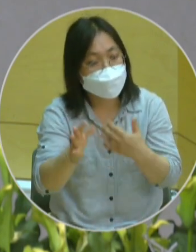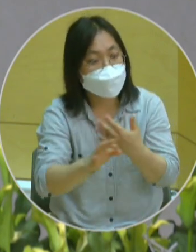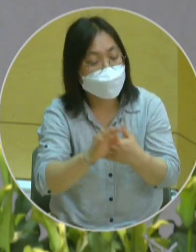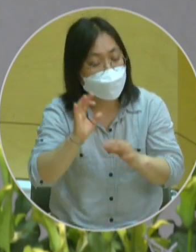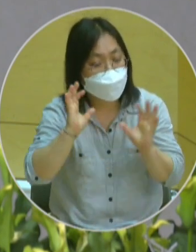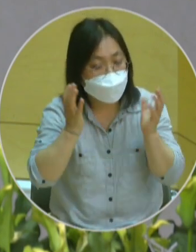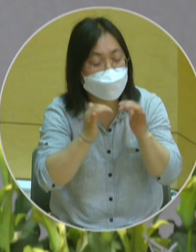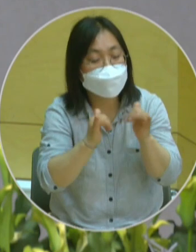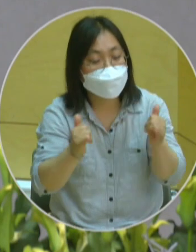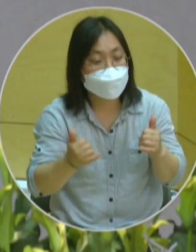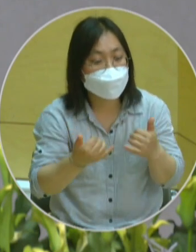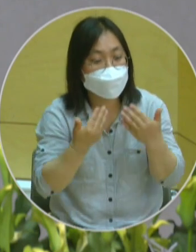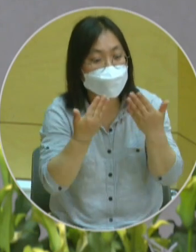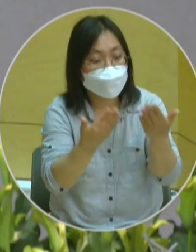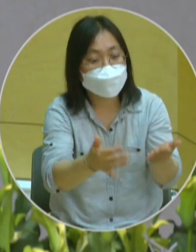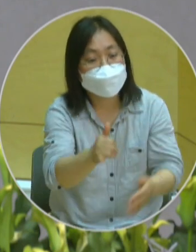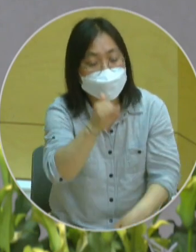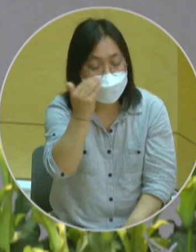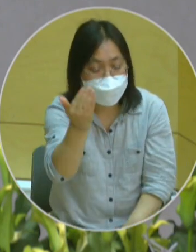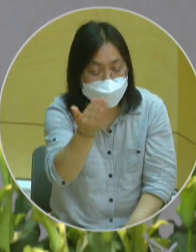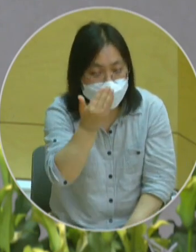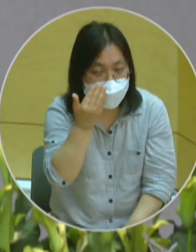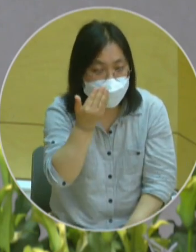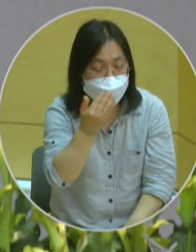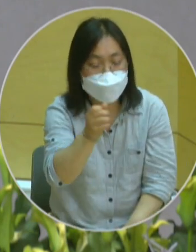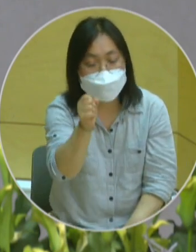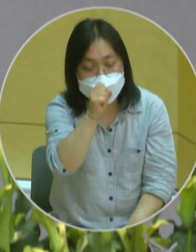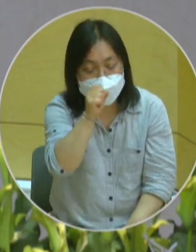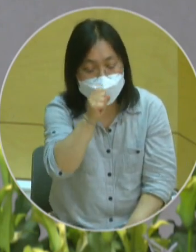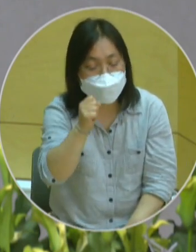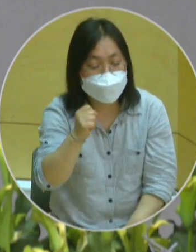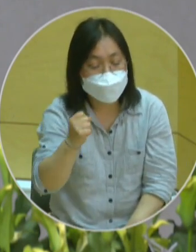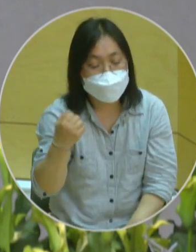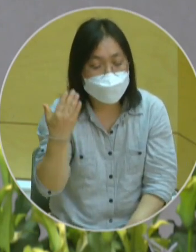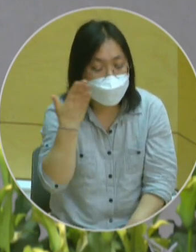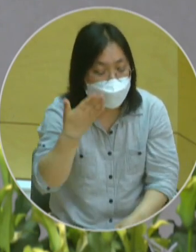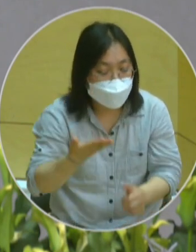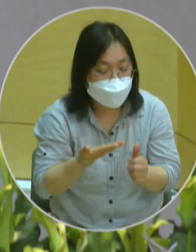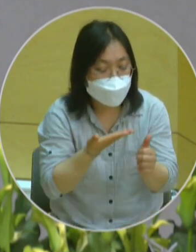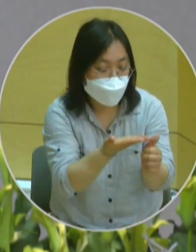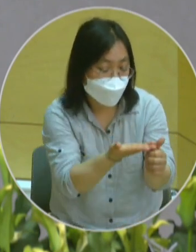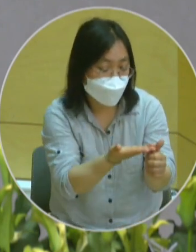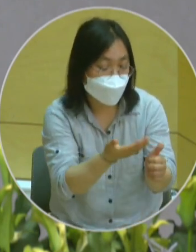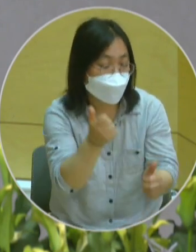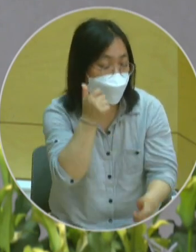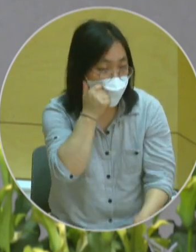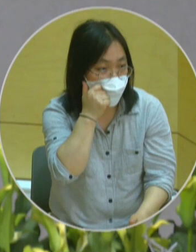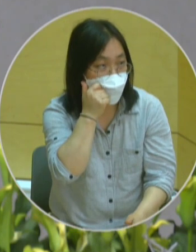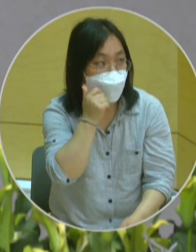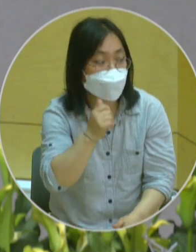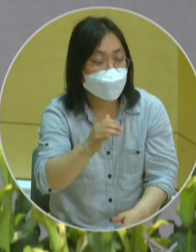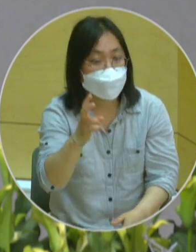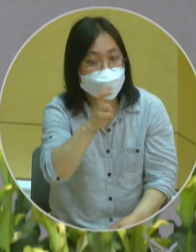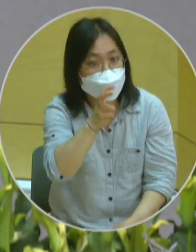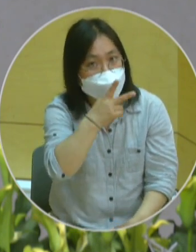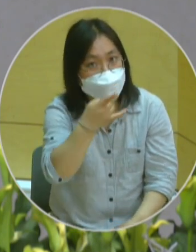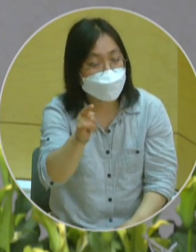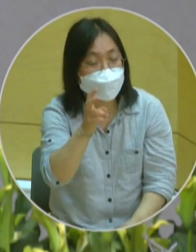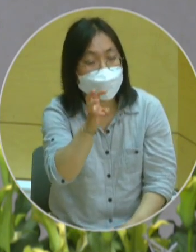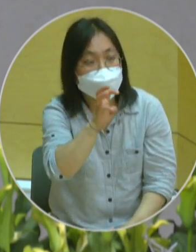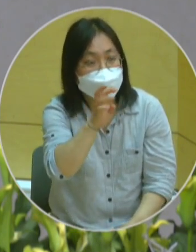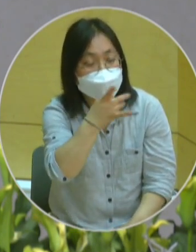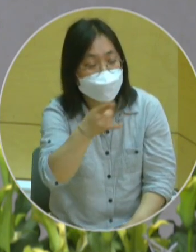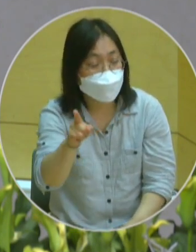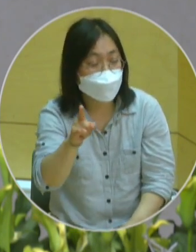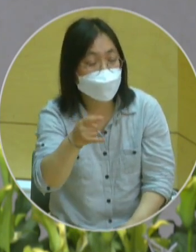아이들에게 줄 수 있는 제때 줄 수 있는 거룩한 영향력, 좋은 영향력들을 더 이상 공급할 수 없는 거예요. 20대, 30대들이 꿈을 꿔야 될 거 아니에요.